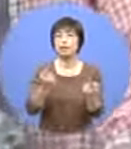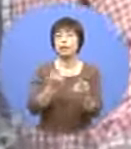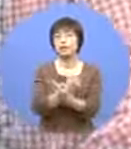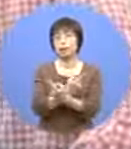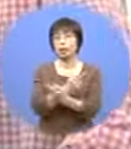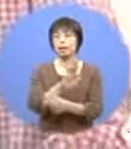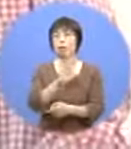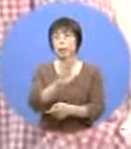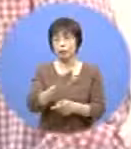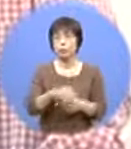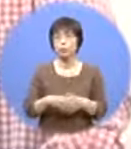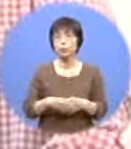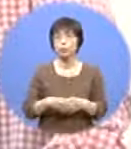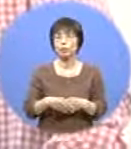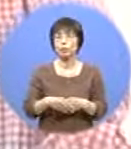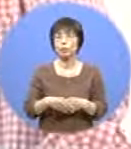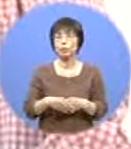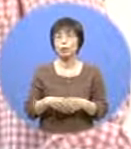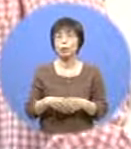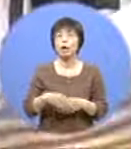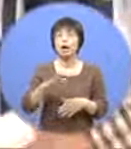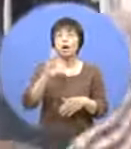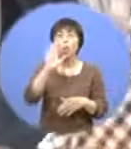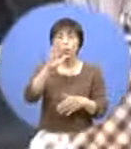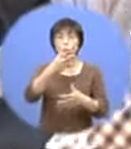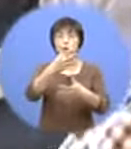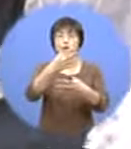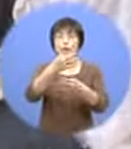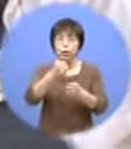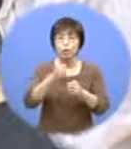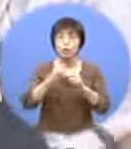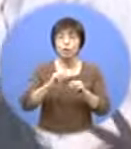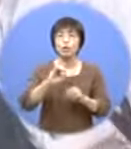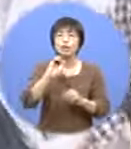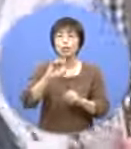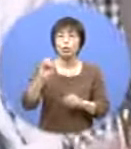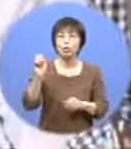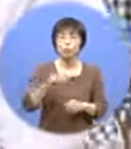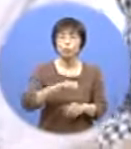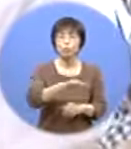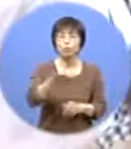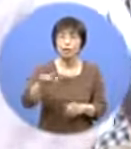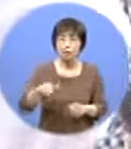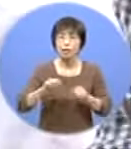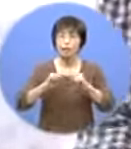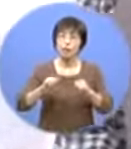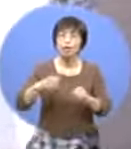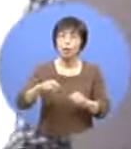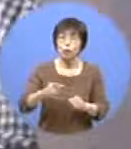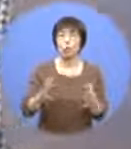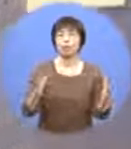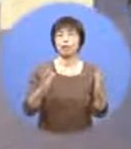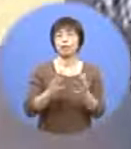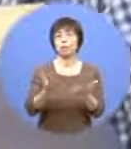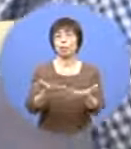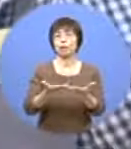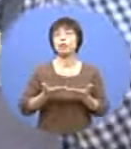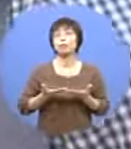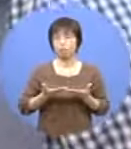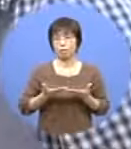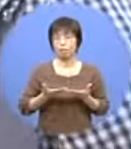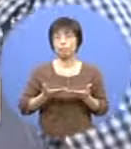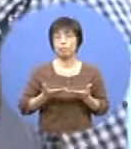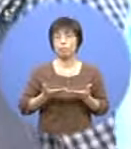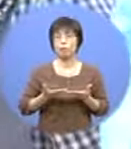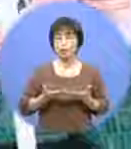って、またいついつやるよっていうふうに声かけしたら、すぐにまあやりましょうっていう感じで集まってくれますんで、はい、こうやって